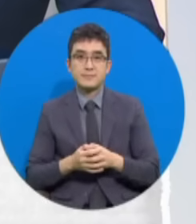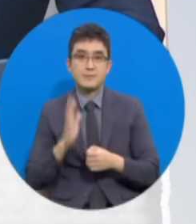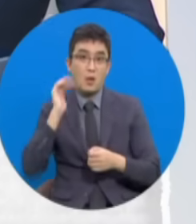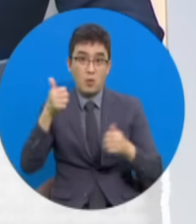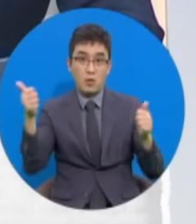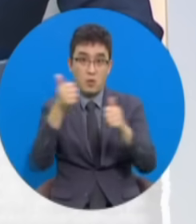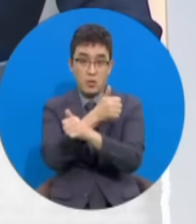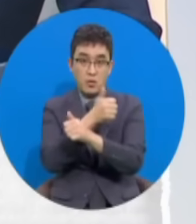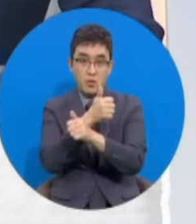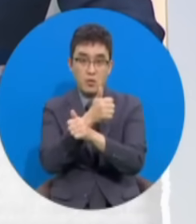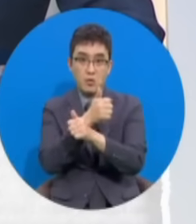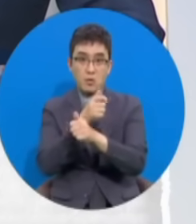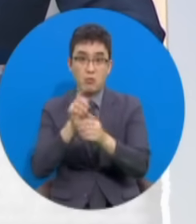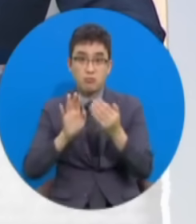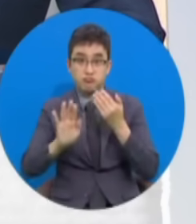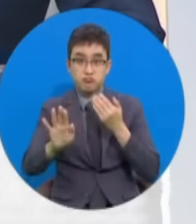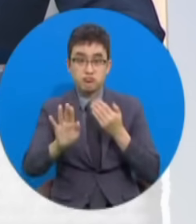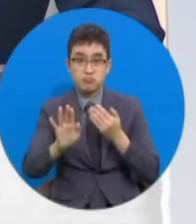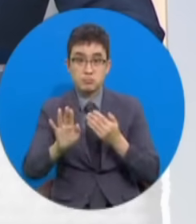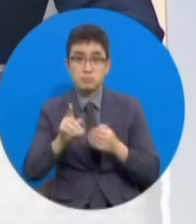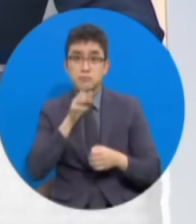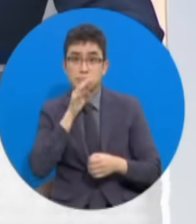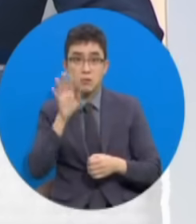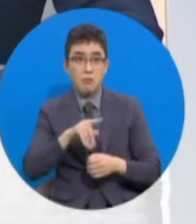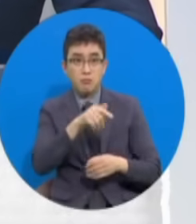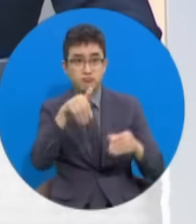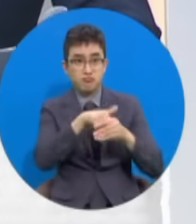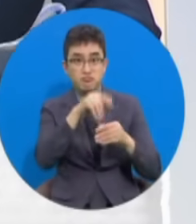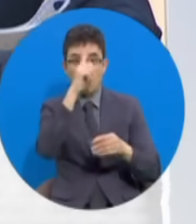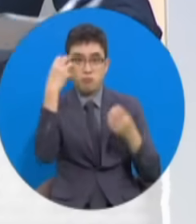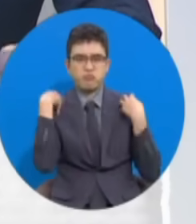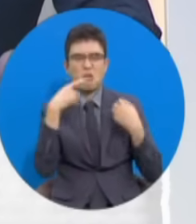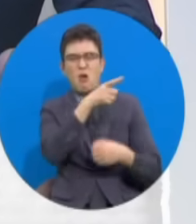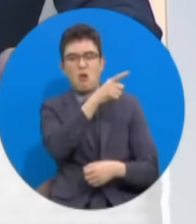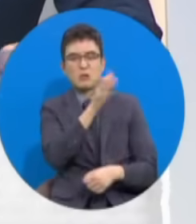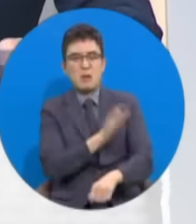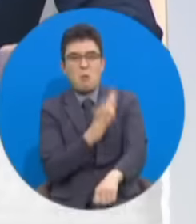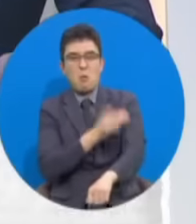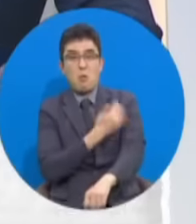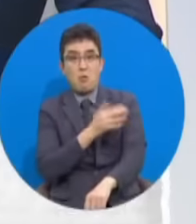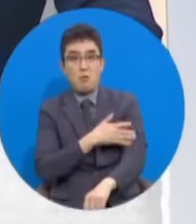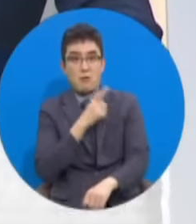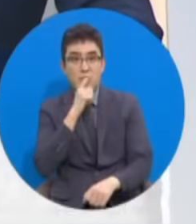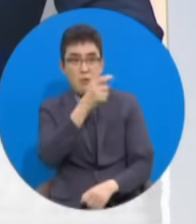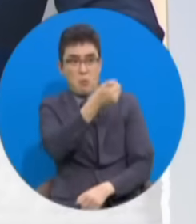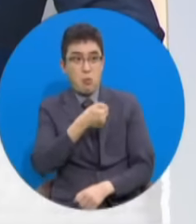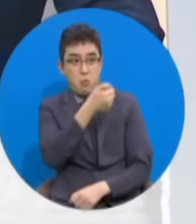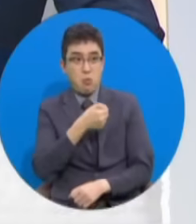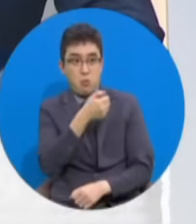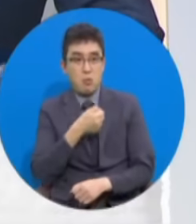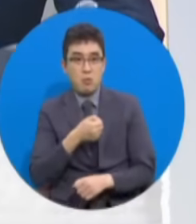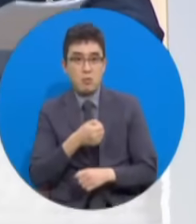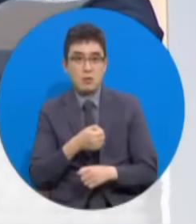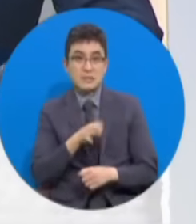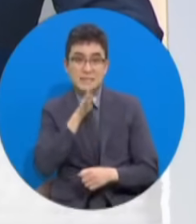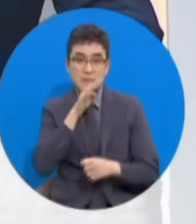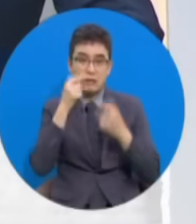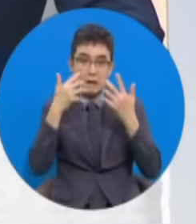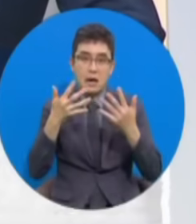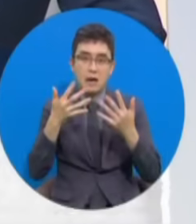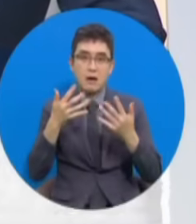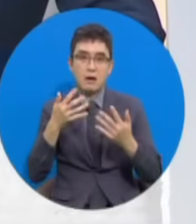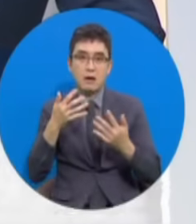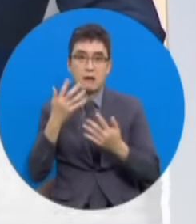연구 용역을 문재인 정부 때 했다라고 주장을 하니까 지금 말꼬투리 잡고 문제가 더 커지고 이게 왔다 갔다 하니까 팩트체크가 제대로 안 되는